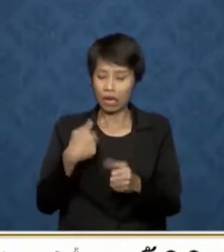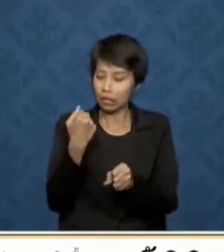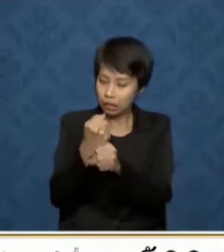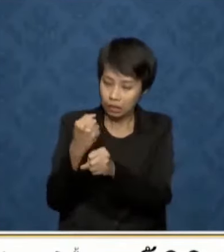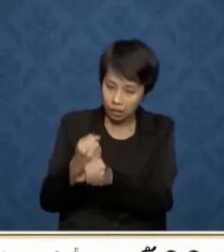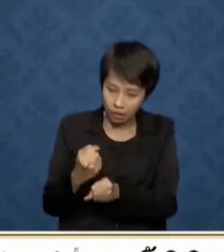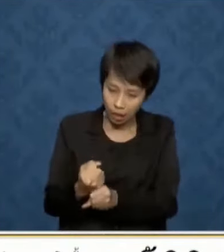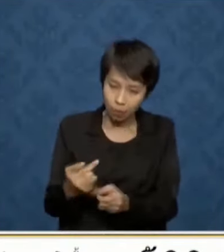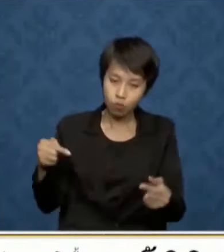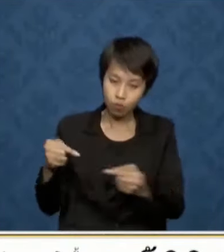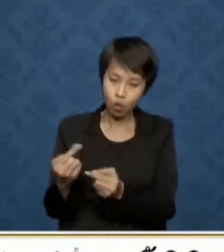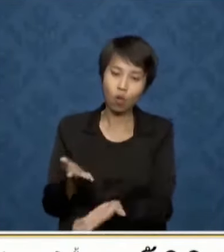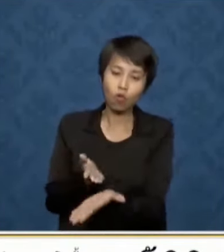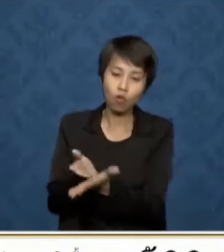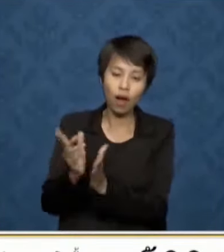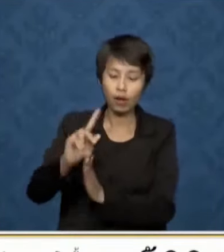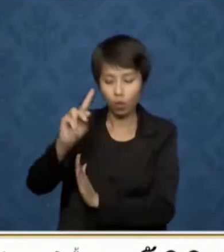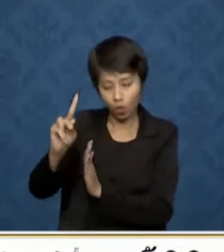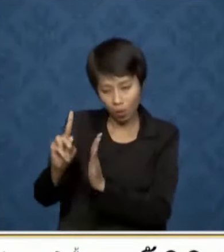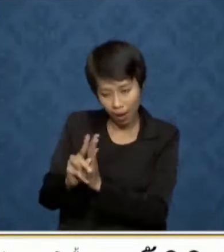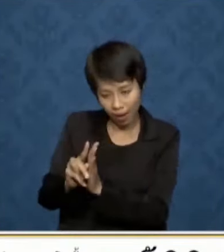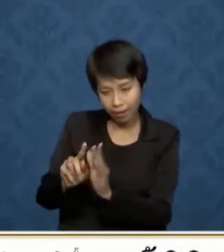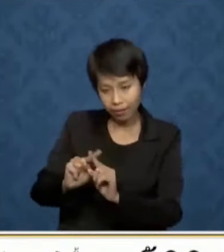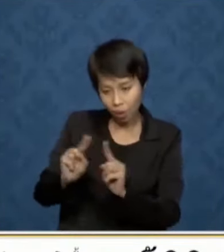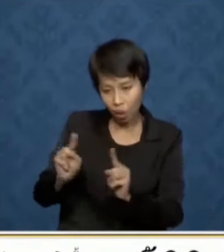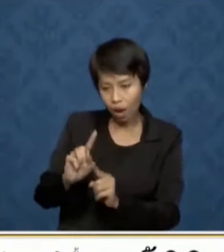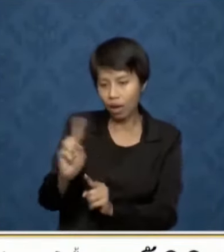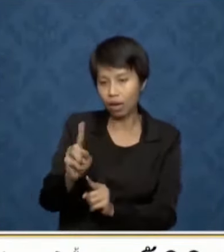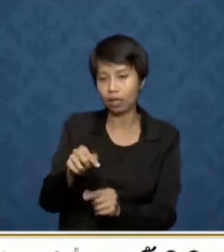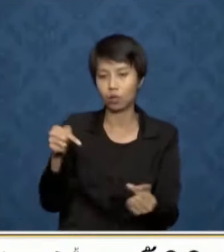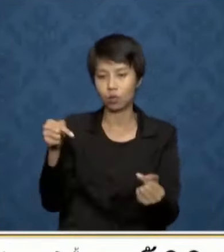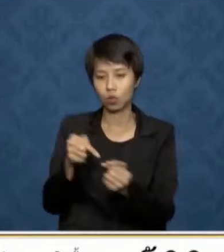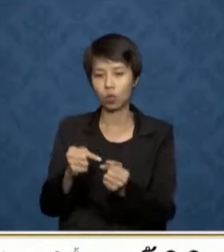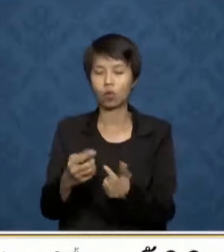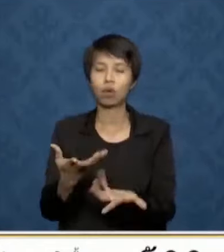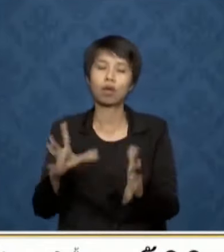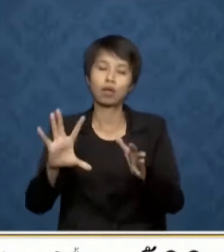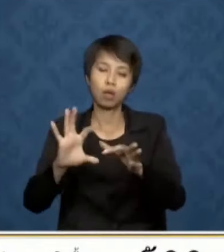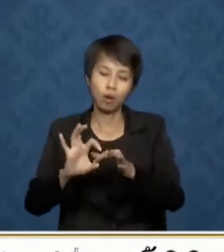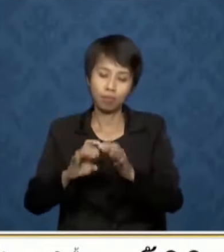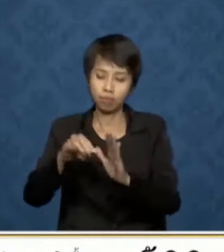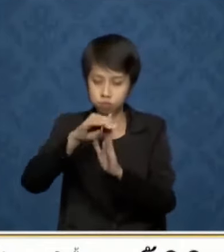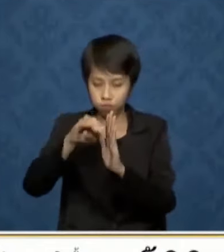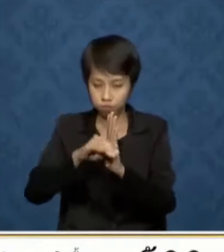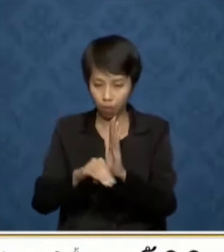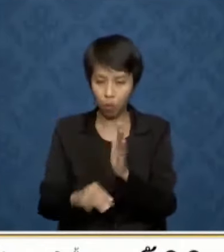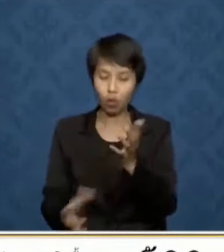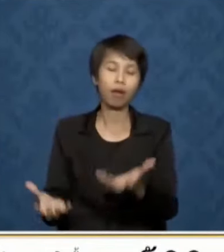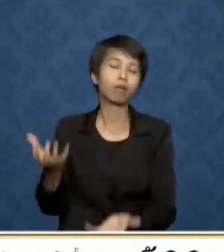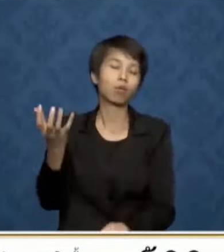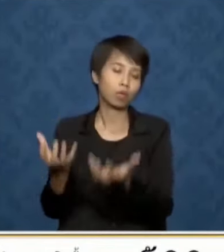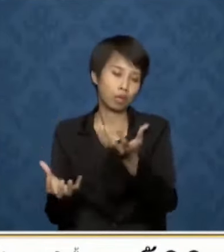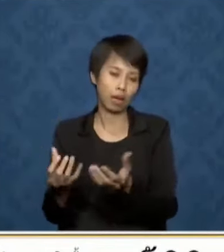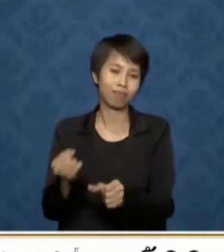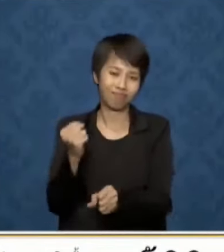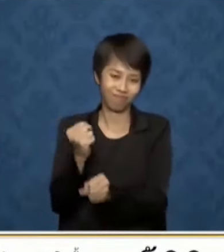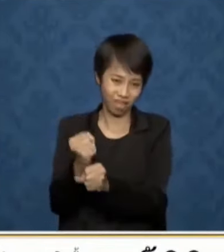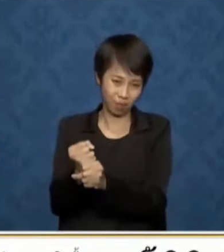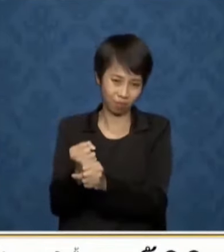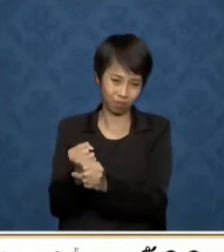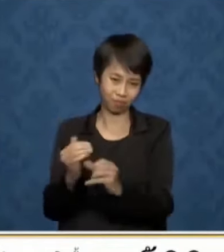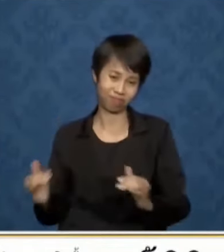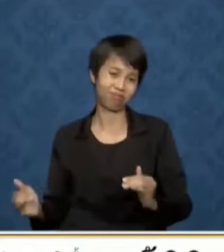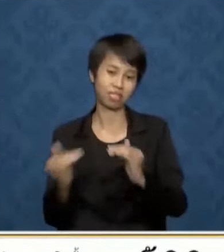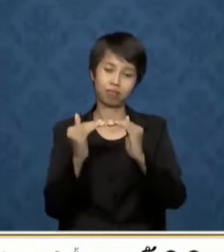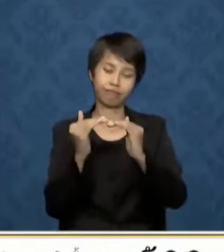ฝื้ฟหกนติธรมครับกลบเกิดการเลือกปฏิบัติในกระบวนการยติธรรมทำลายหคเสมอ